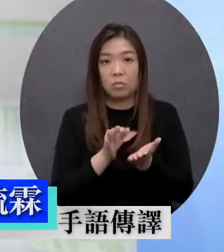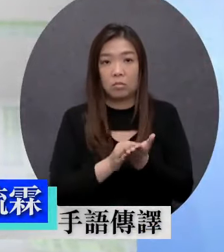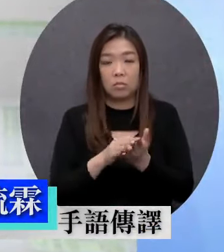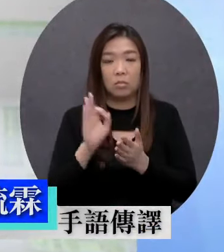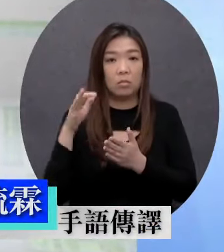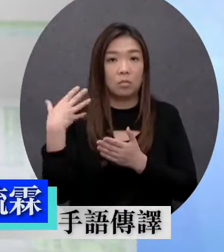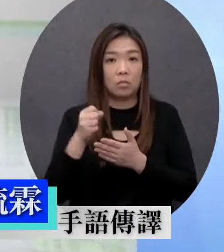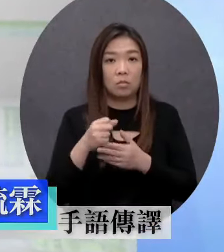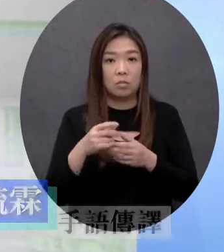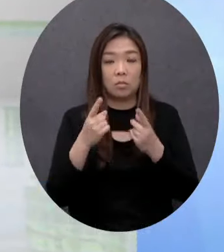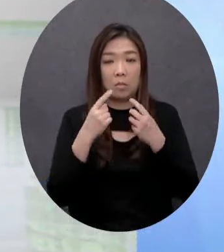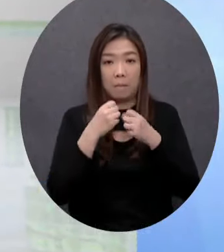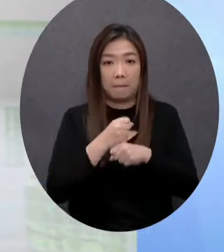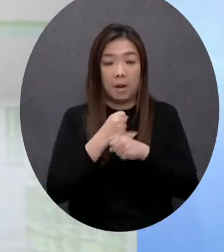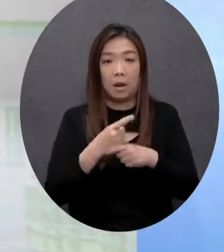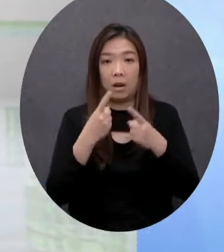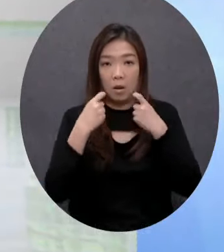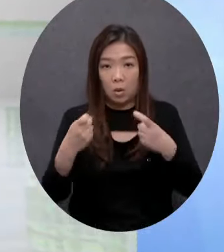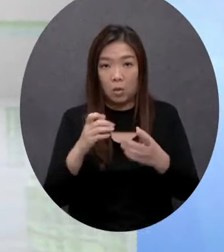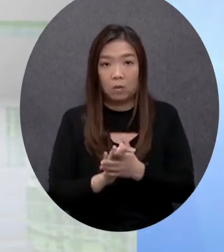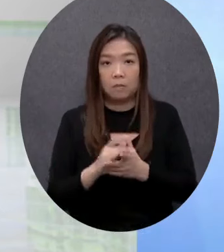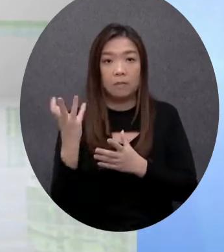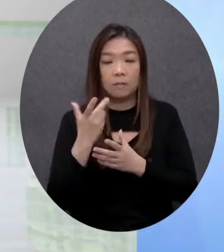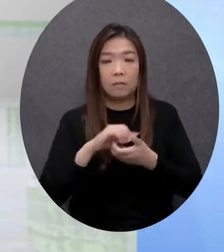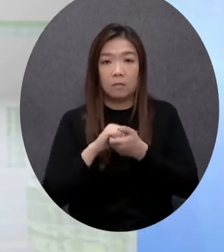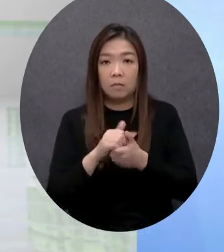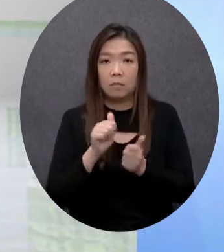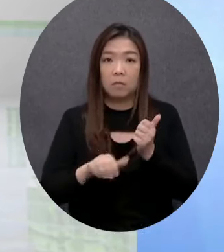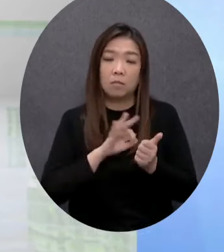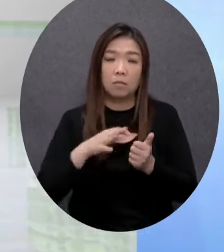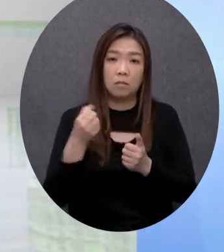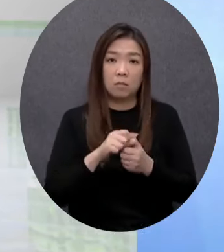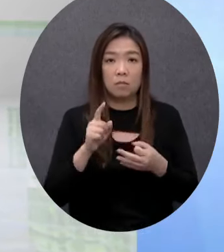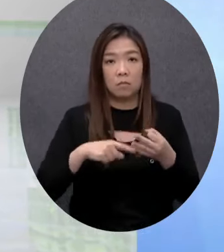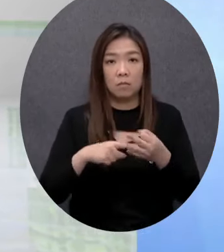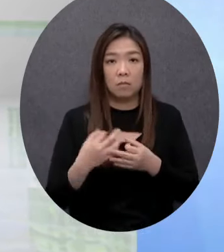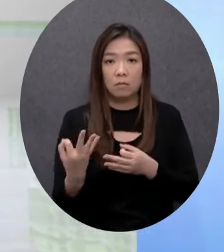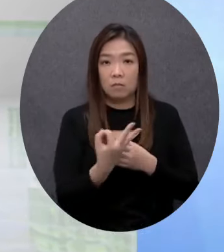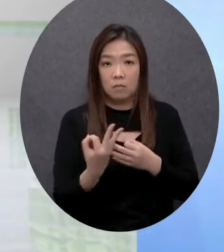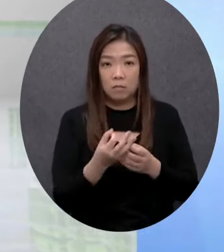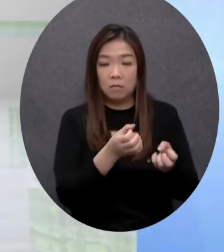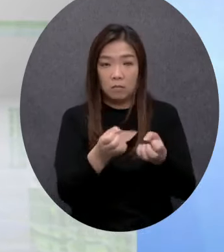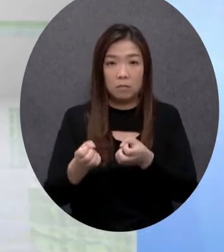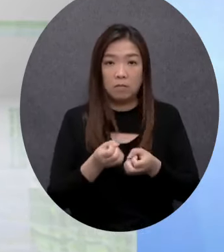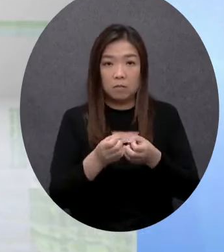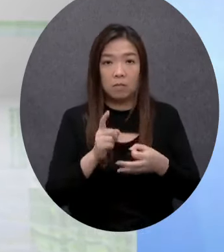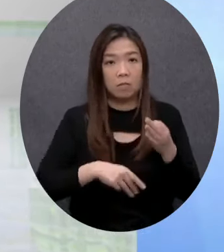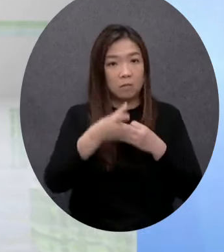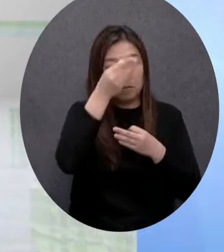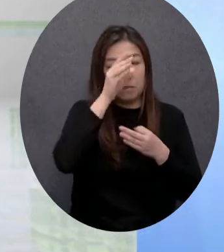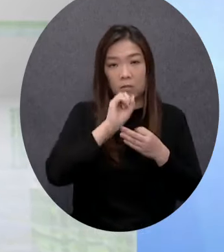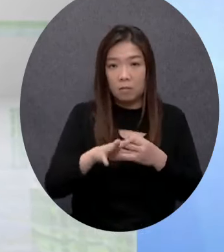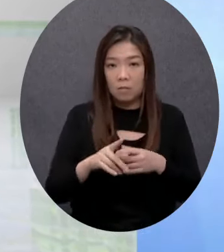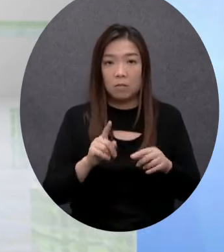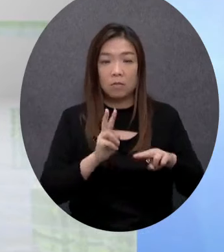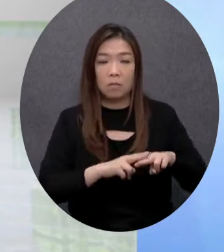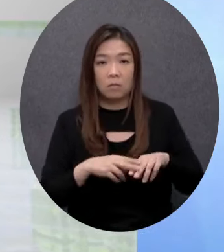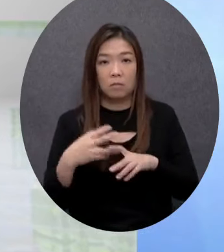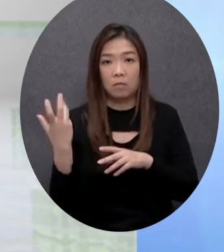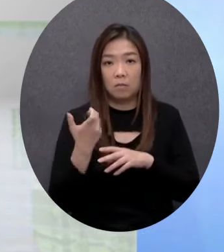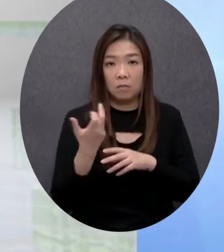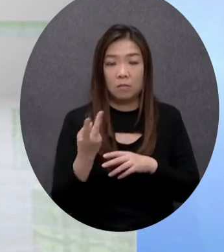马克龙以及欧盟委员会主席冯德莱恩举行三方会谈。习近平说，中欧双方应该